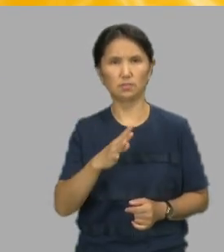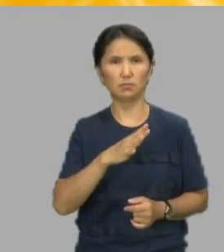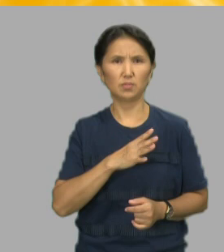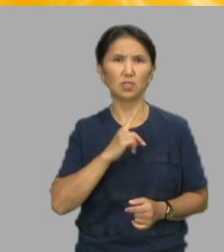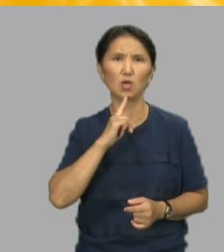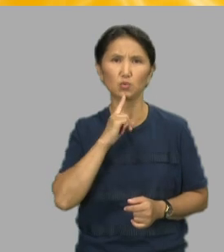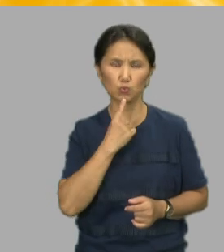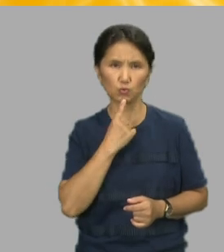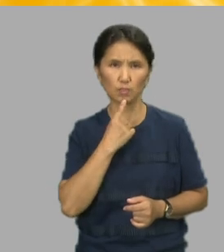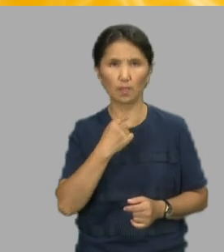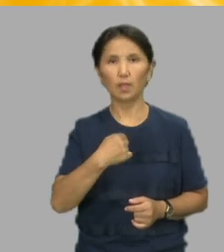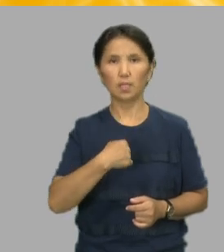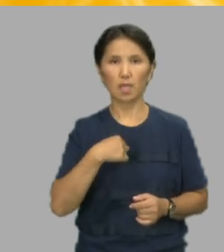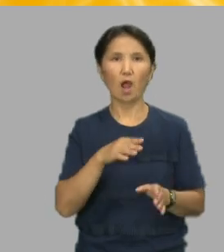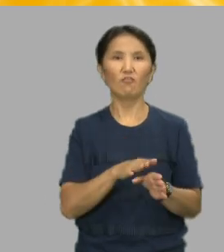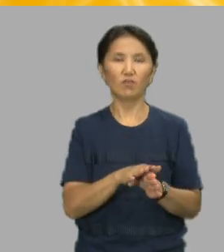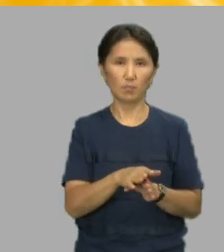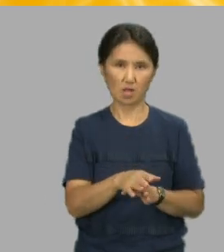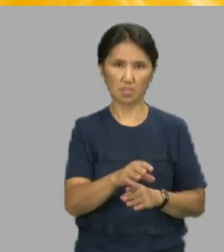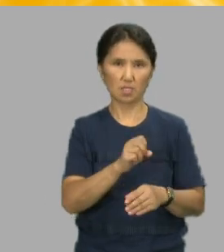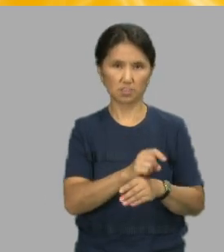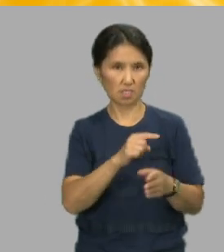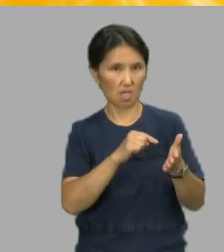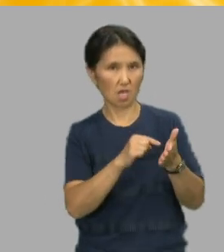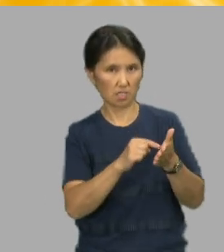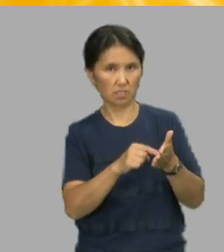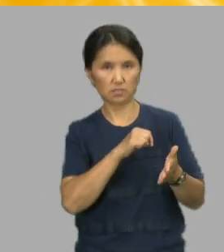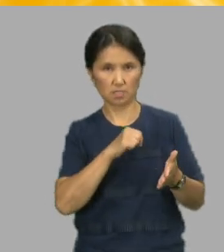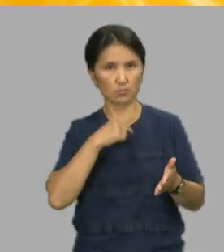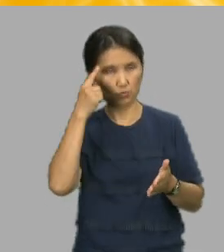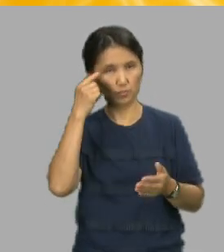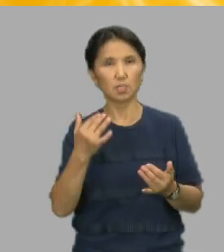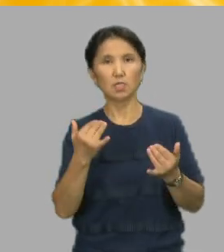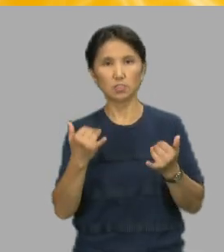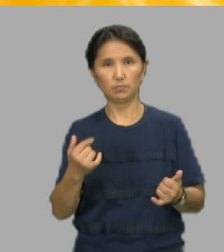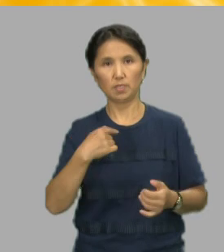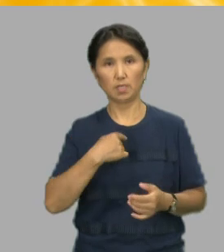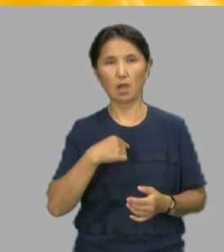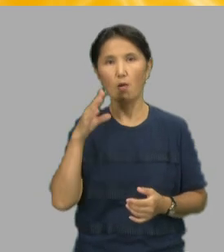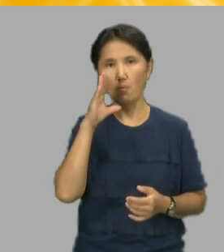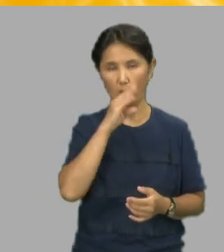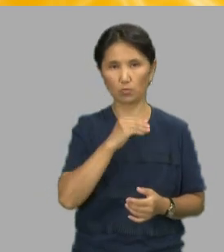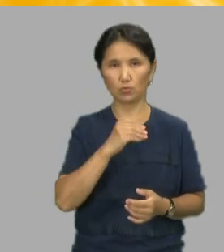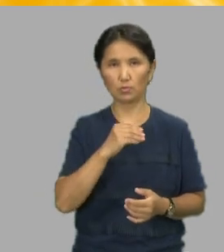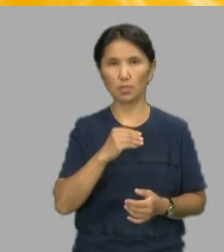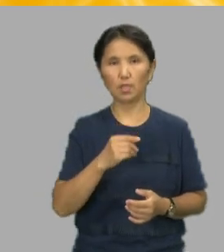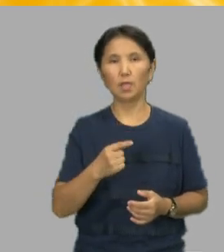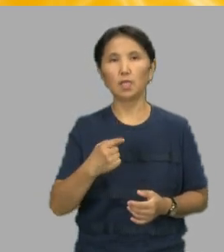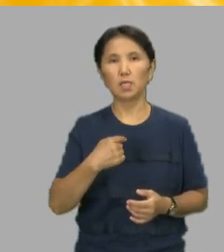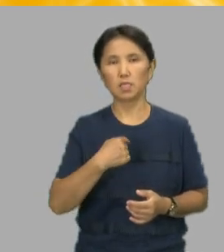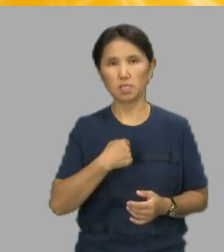трудно, я выполнял задание. Теперь я могу,